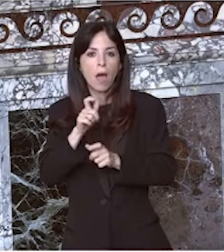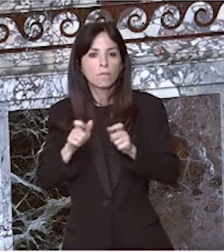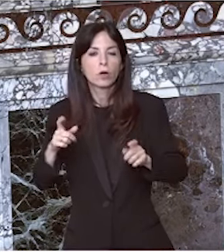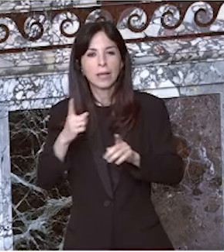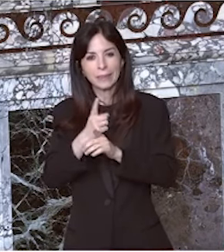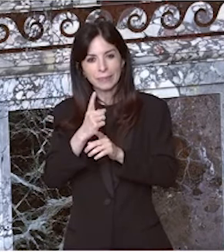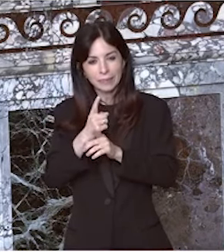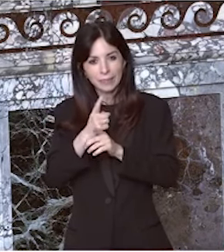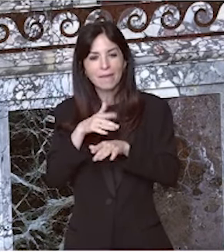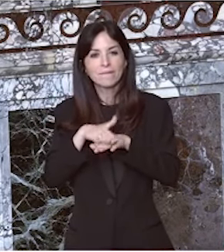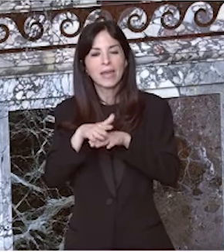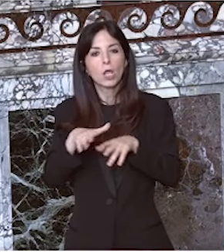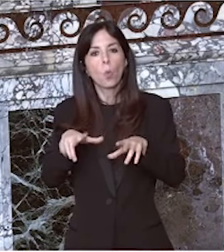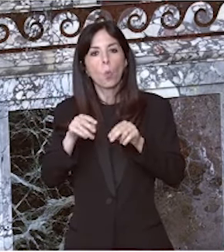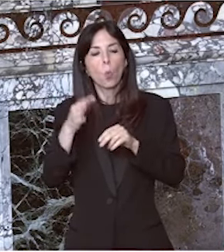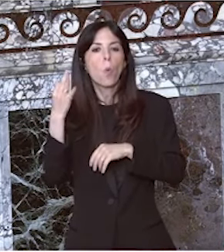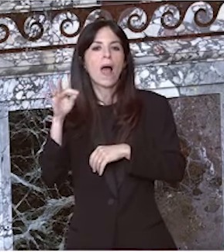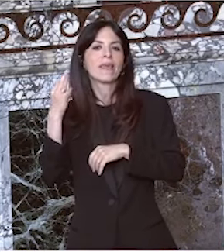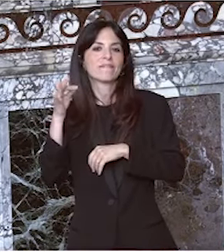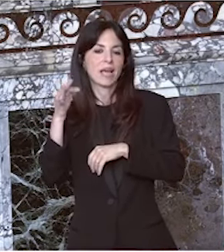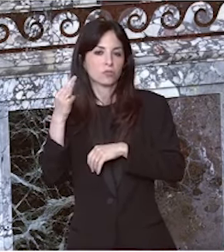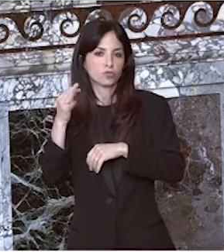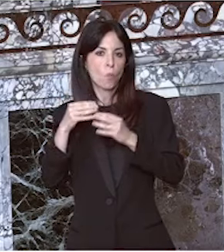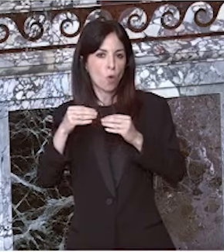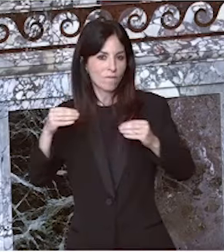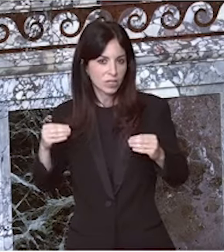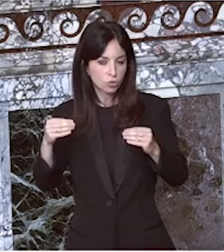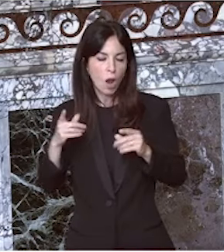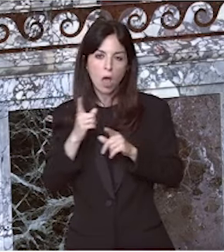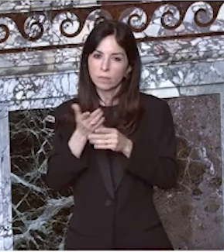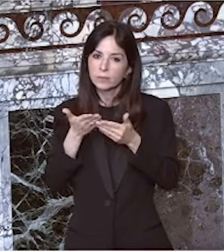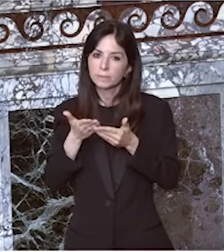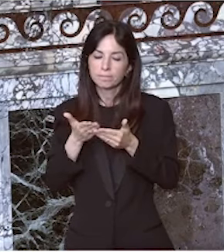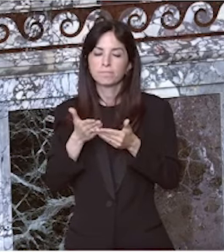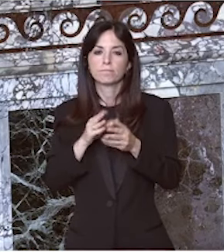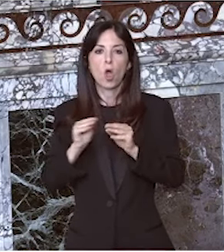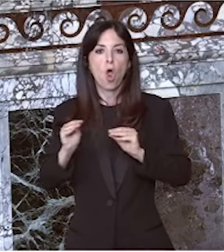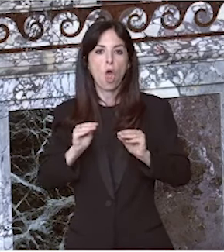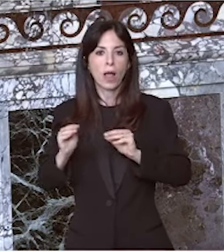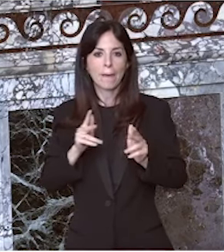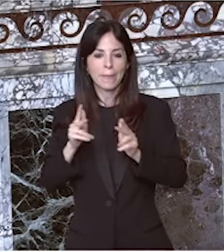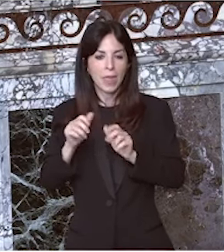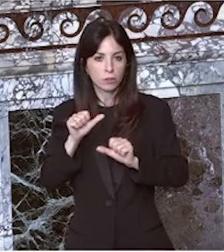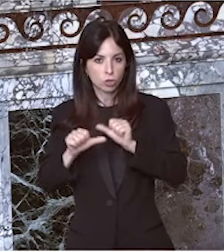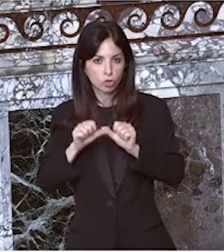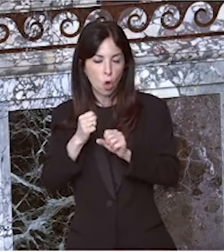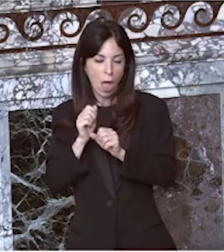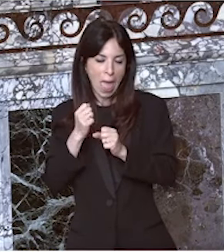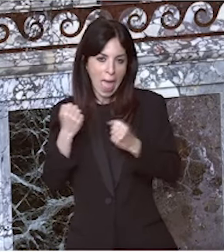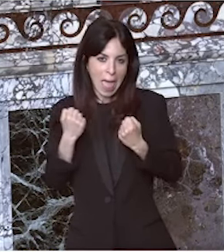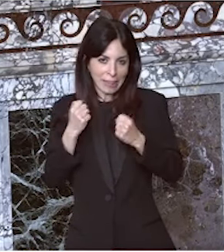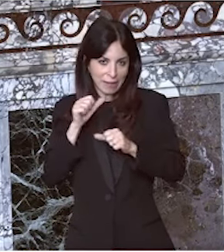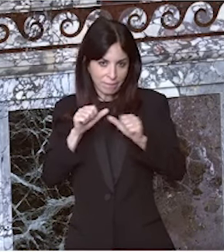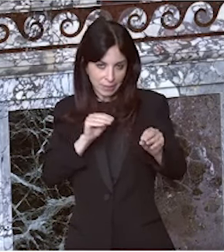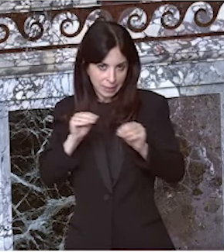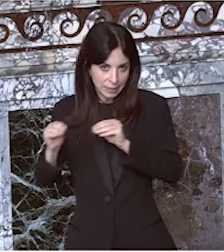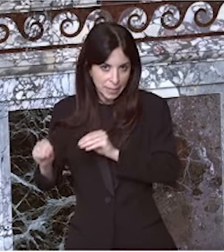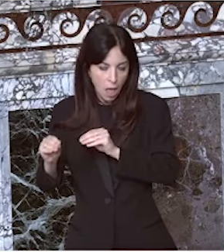nella riqualificazione professionale o facilitarne il ricollocamento in altre attività, tutelando